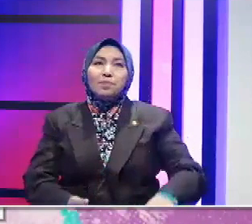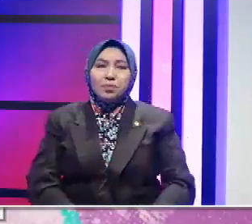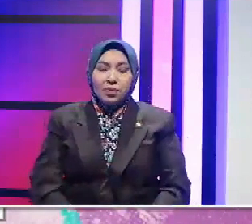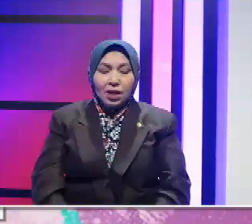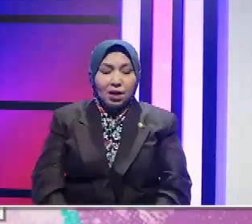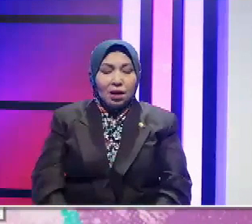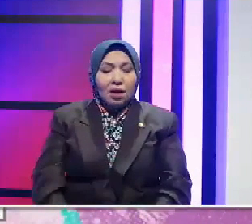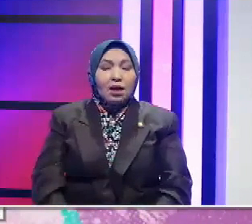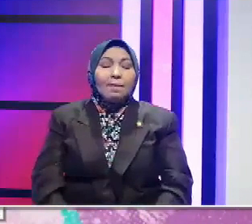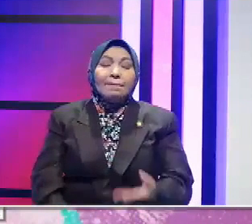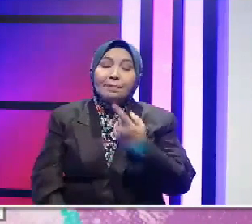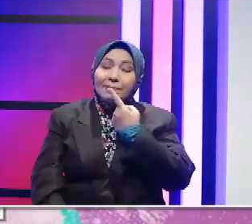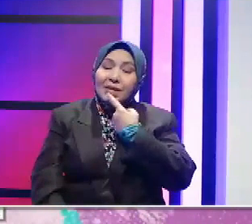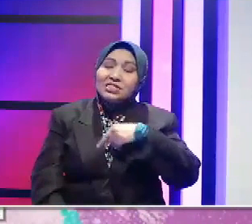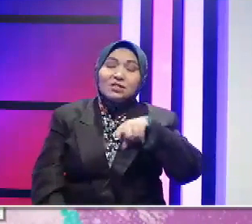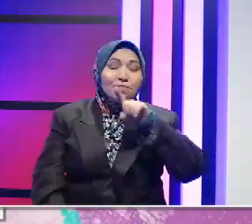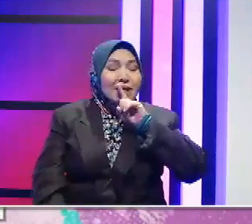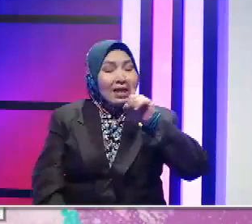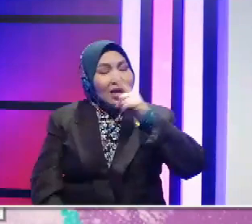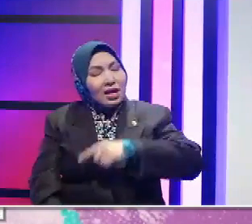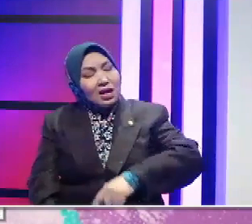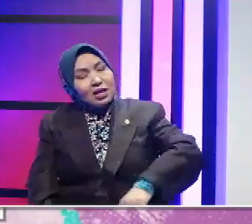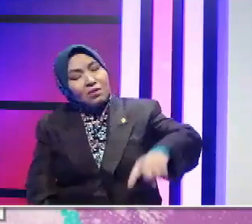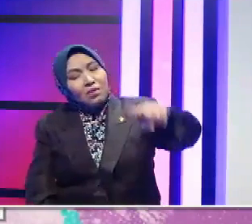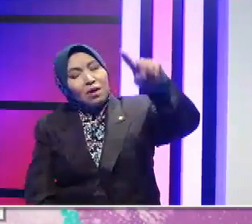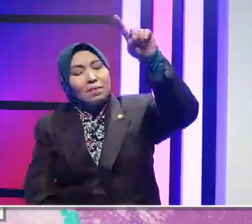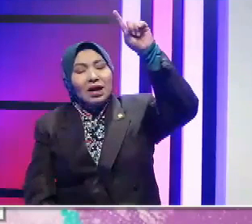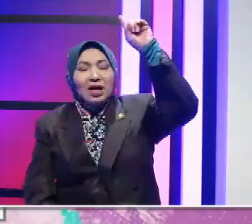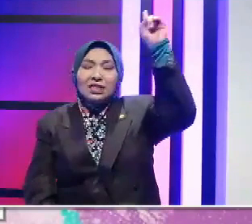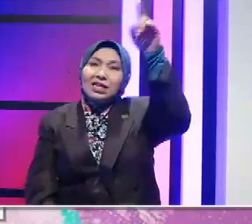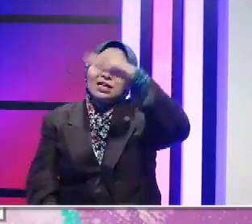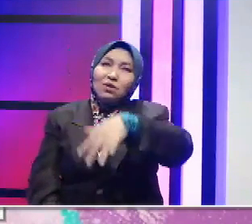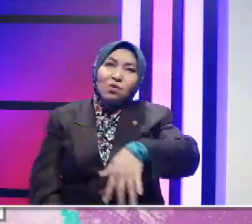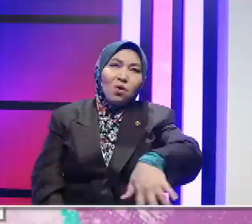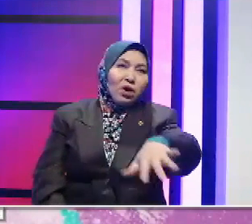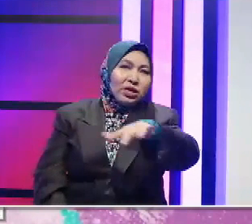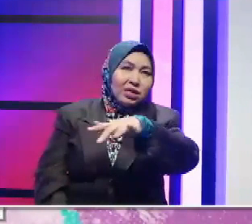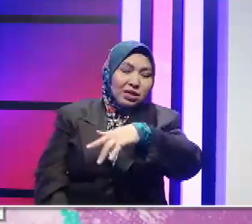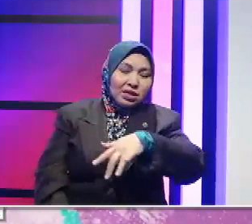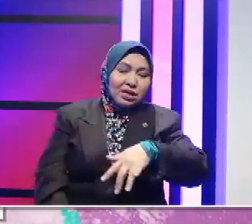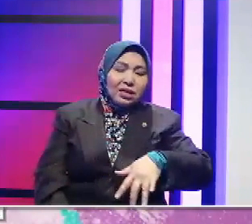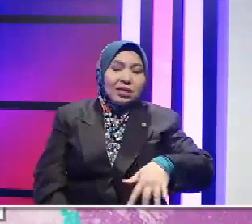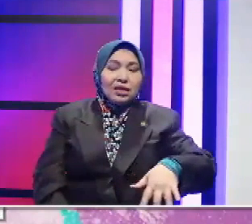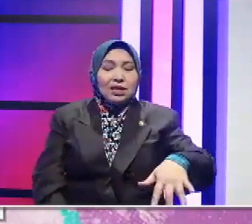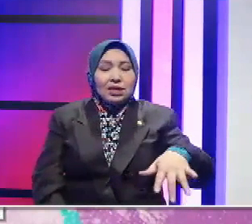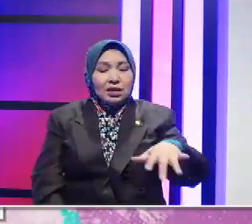الرجيم. بسم الله الرحمن